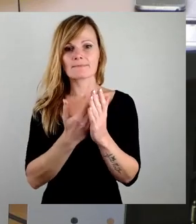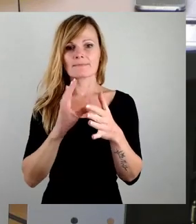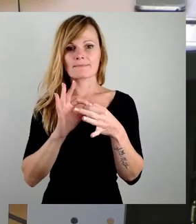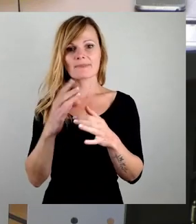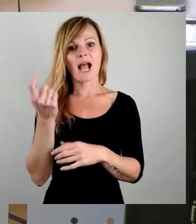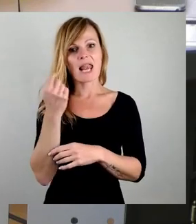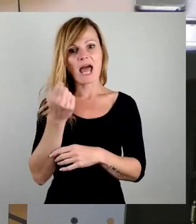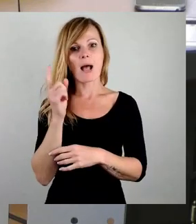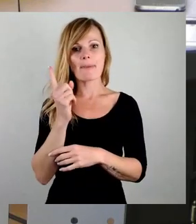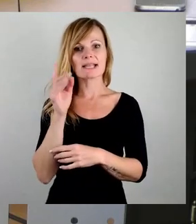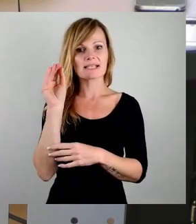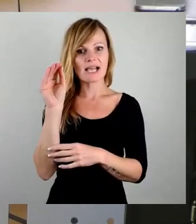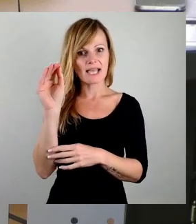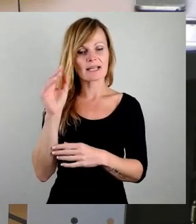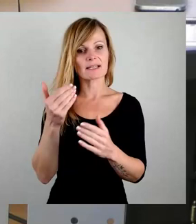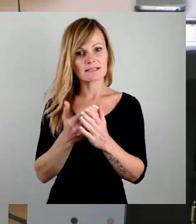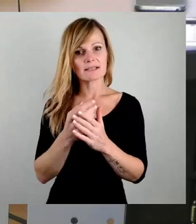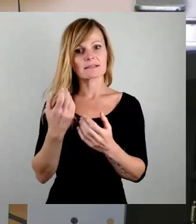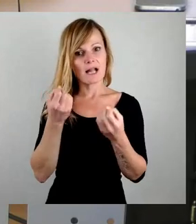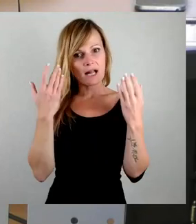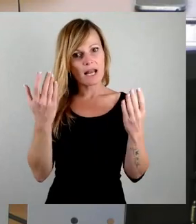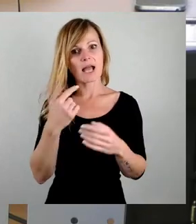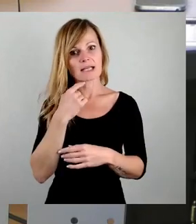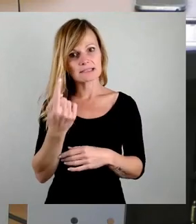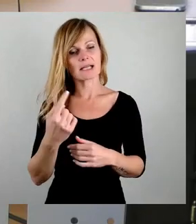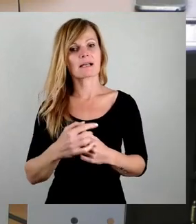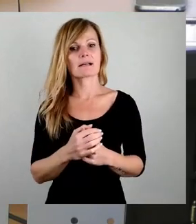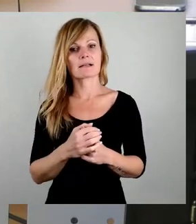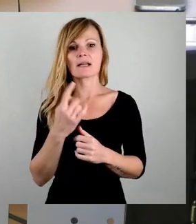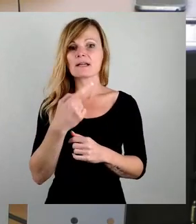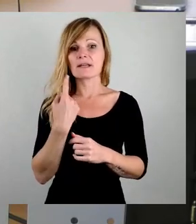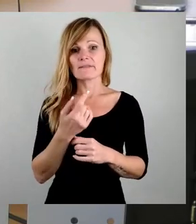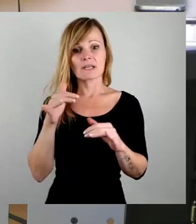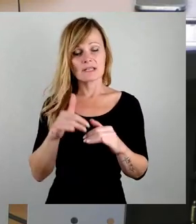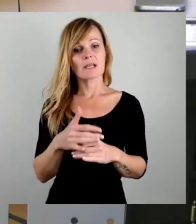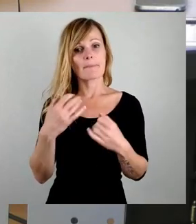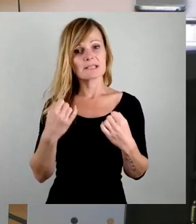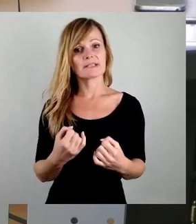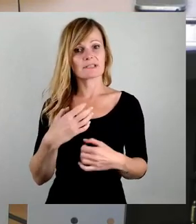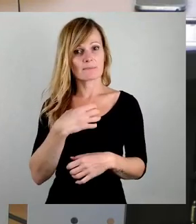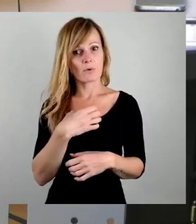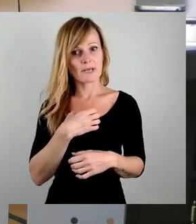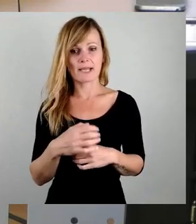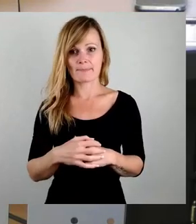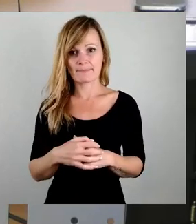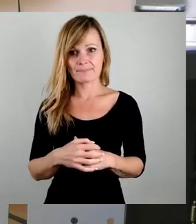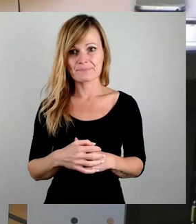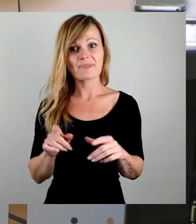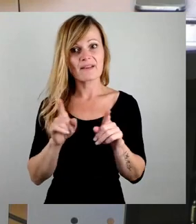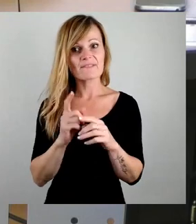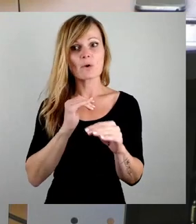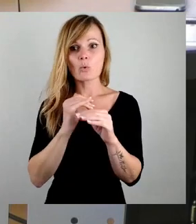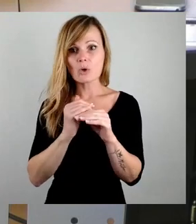Alarmanzeige. Ich möchte das mal in aller Deutlichkeit hier sagen. Wir haben hier ein massives Problem. Es ist genau wie Kollege Lichti